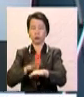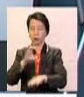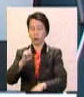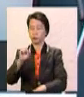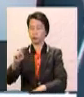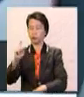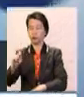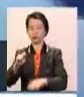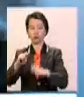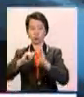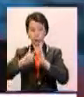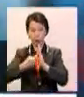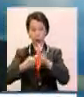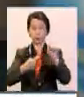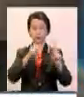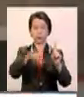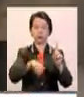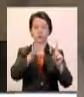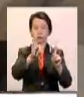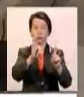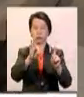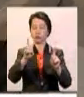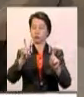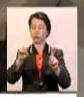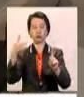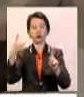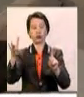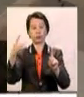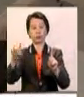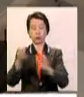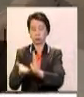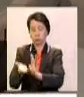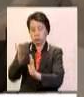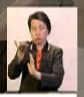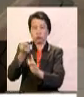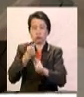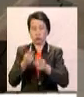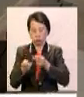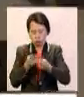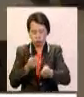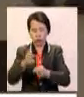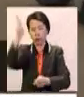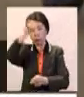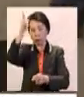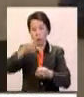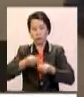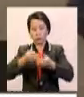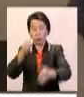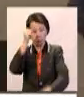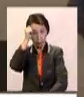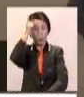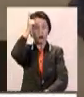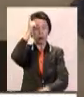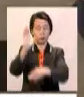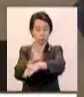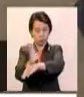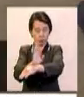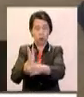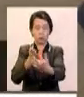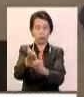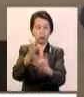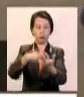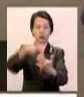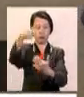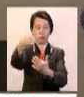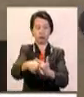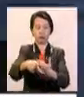SST dilaksanakan pada 1 September 2018. Peningkatan itu hasil usaha kerajaan memberi kefahaman kepada peniaga melalui